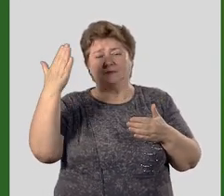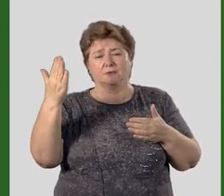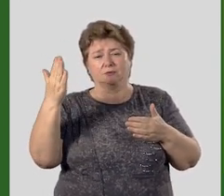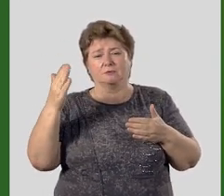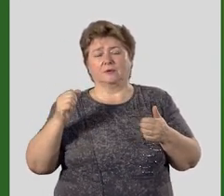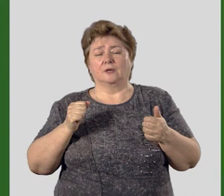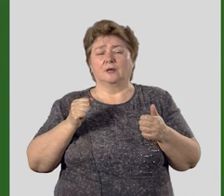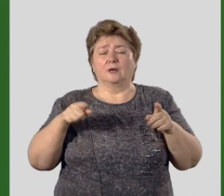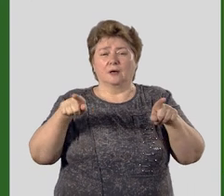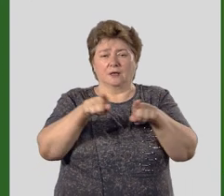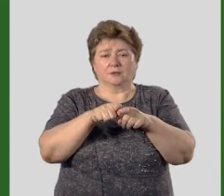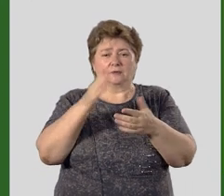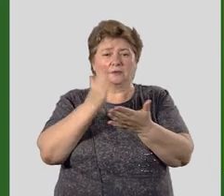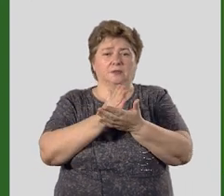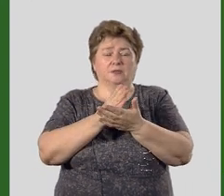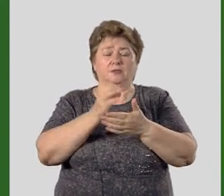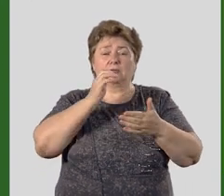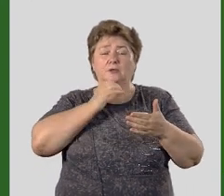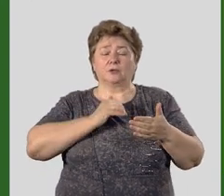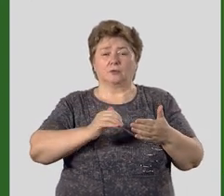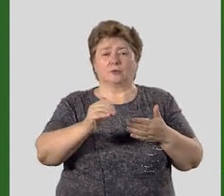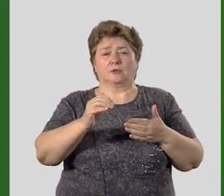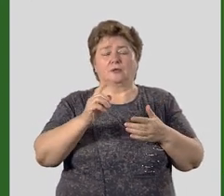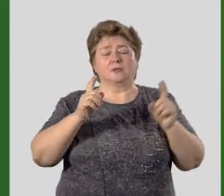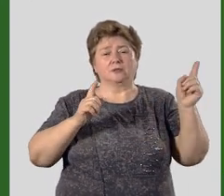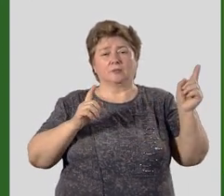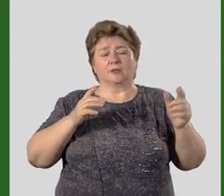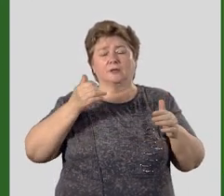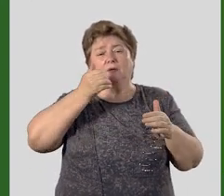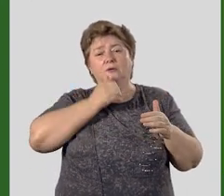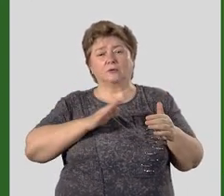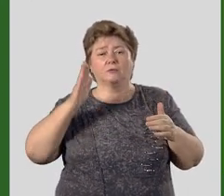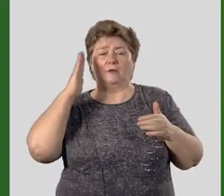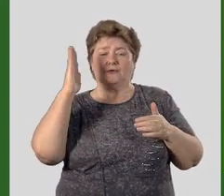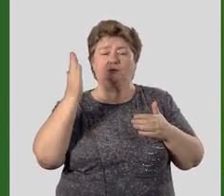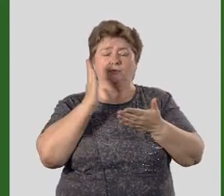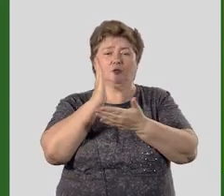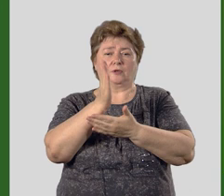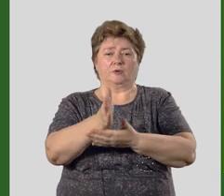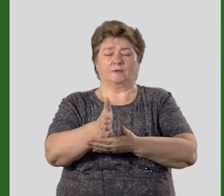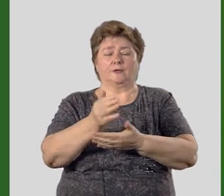восток. А также существуют юго-западное и юго-восточное направления.